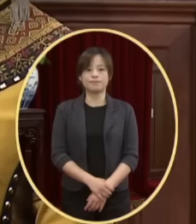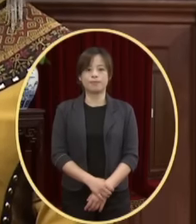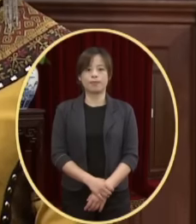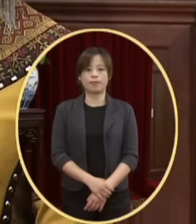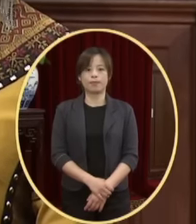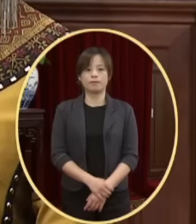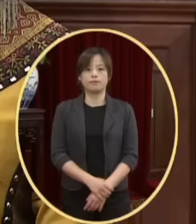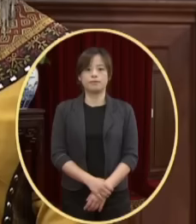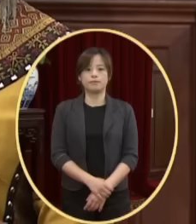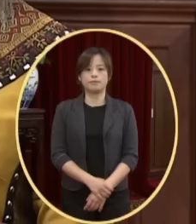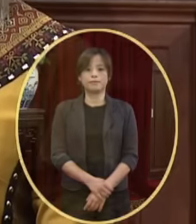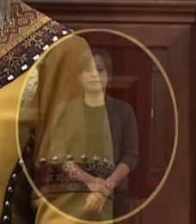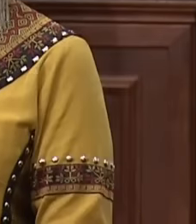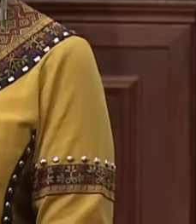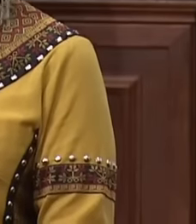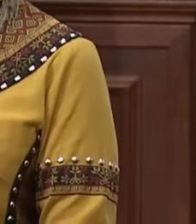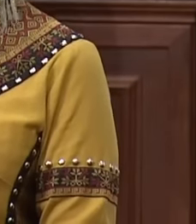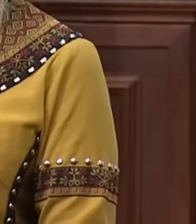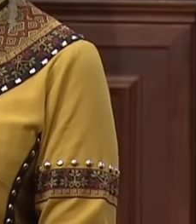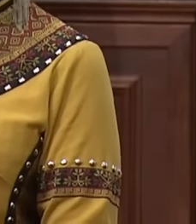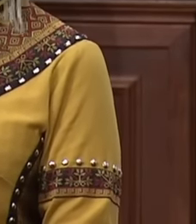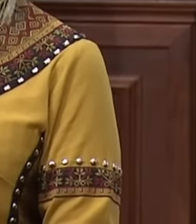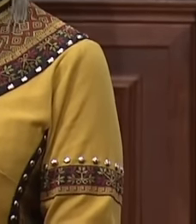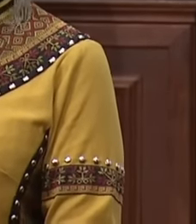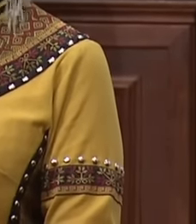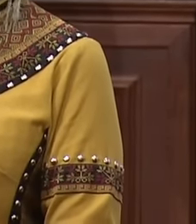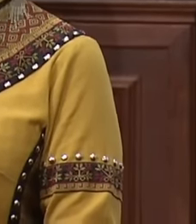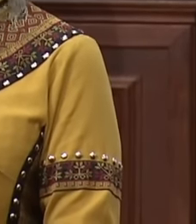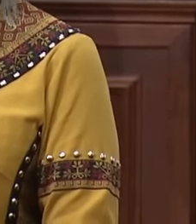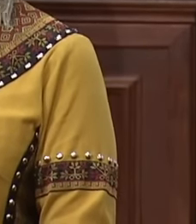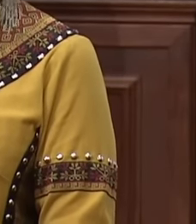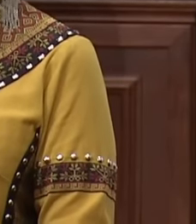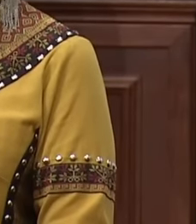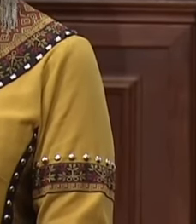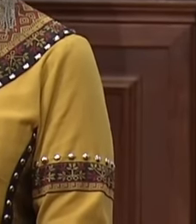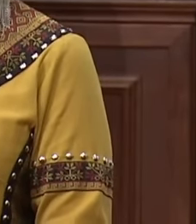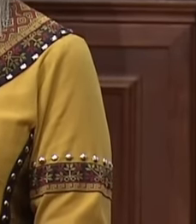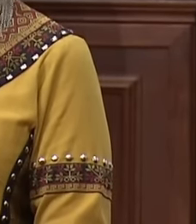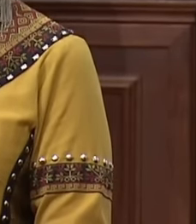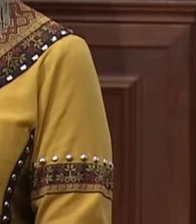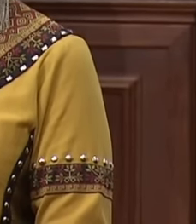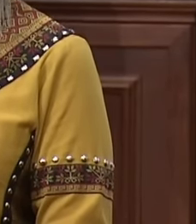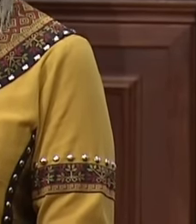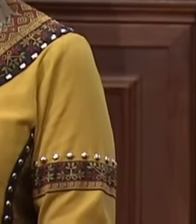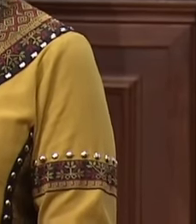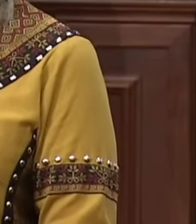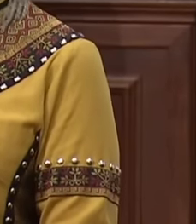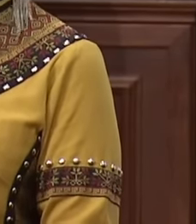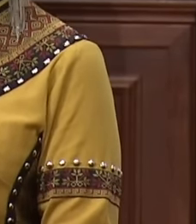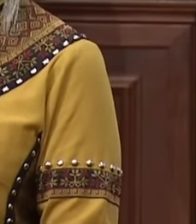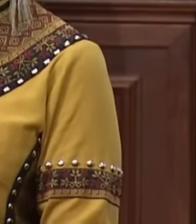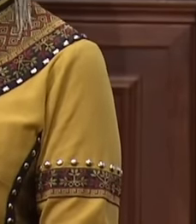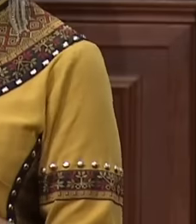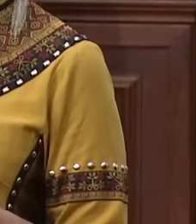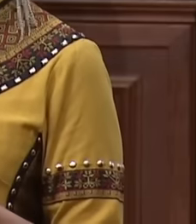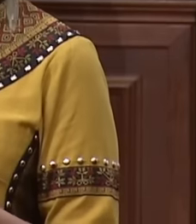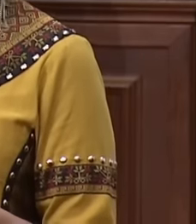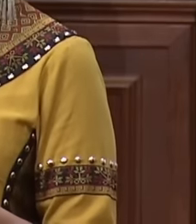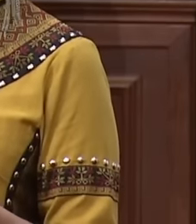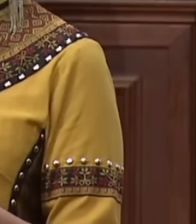就到完那金龙树人那完那金顶，你就挖过。那西湖啊，吉普森森啊，贾女真那个在先啊，八个人贾女